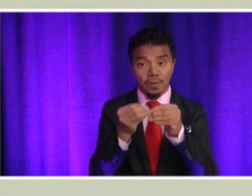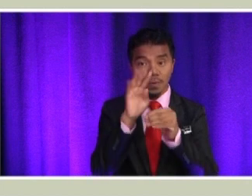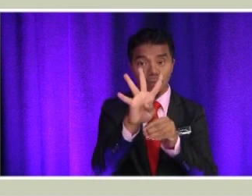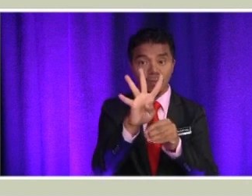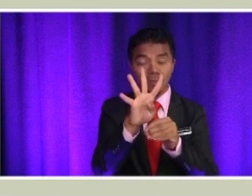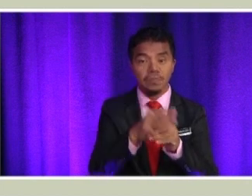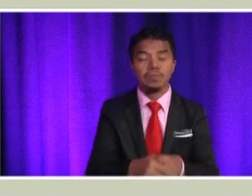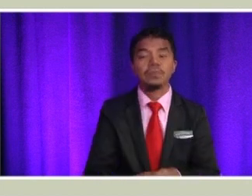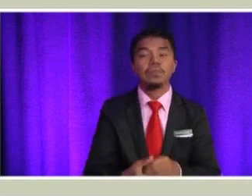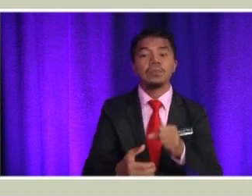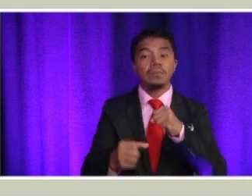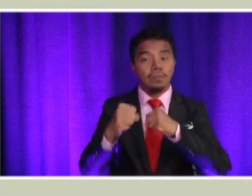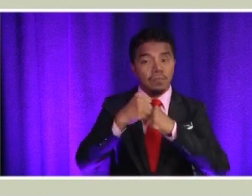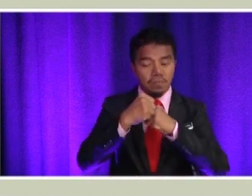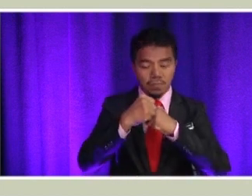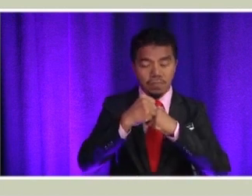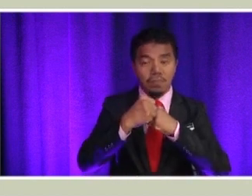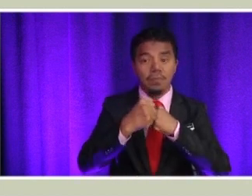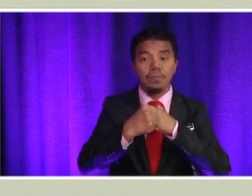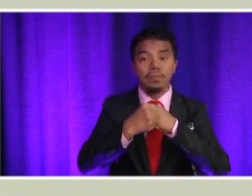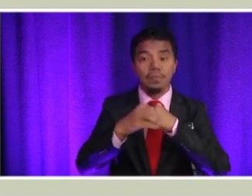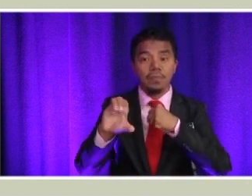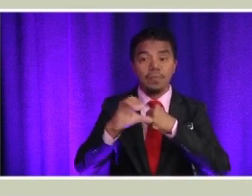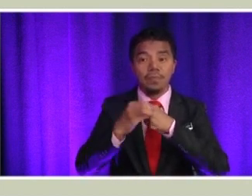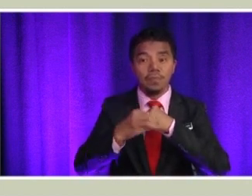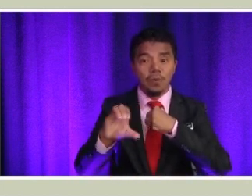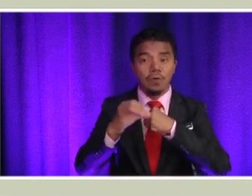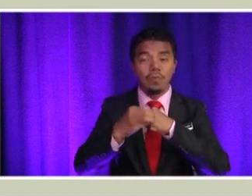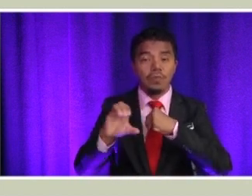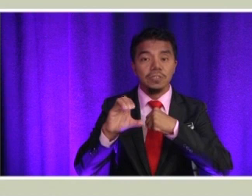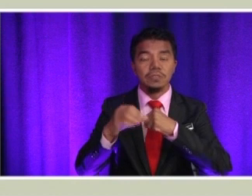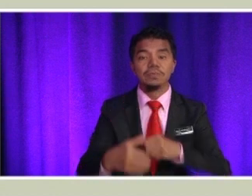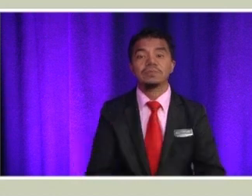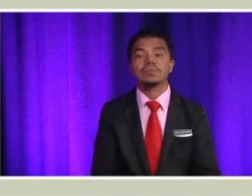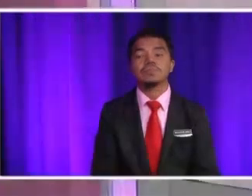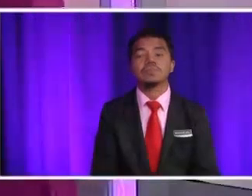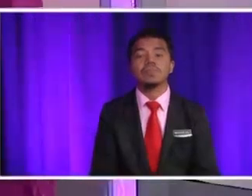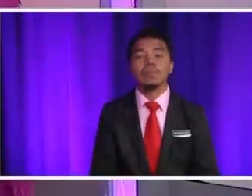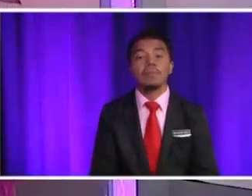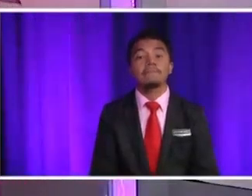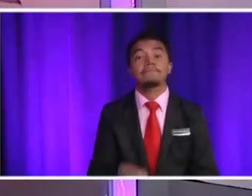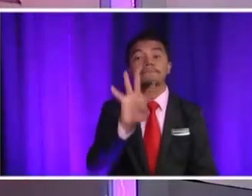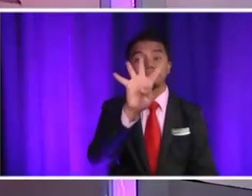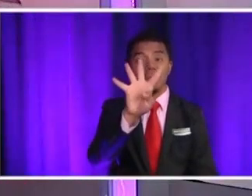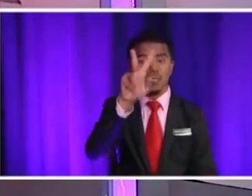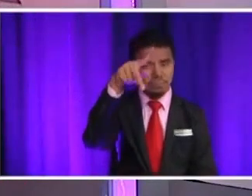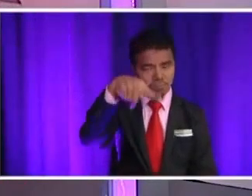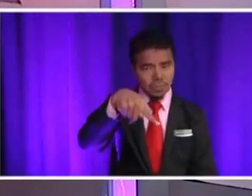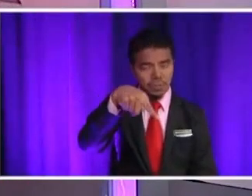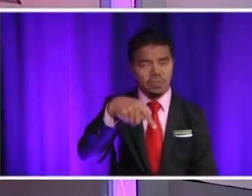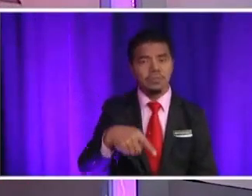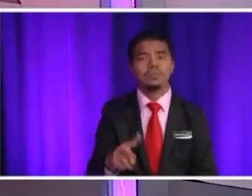ialah promosi. Ataupun dalam bahasa Inggeris ialah promotion. Okay? Jadi 4P ini sangat penting.